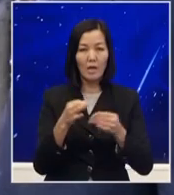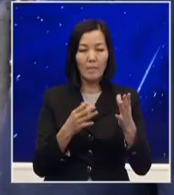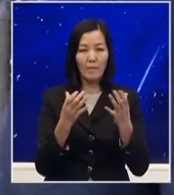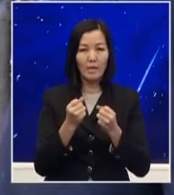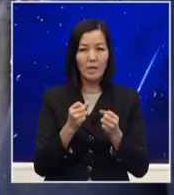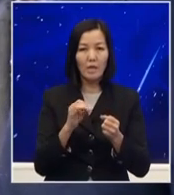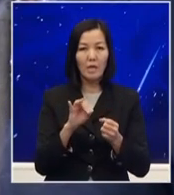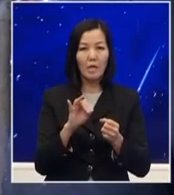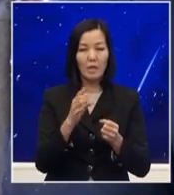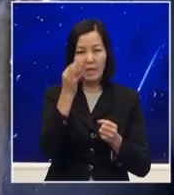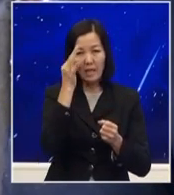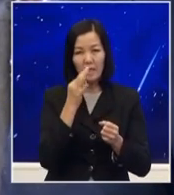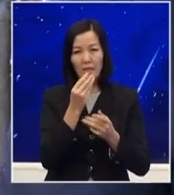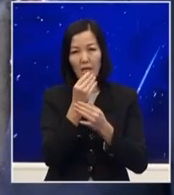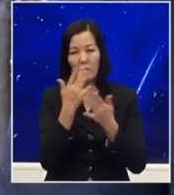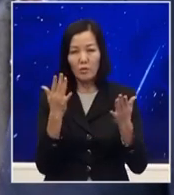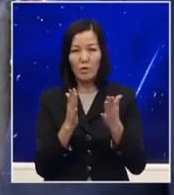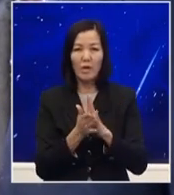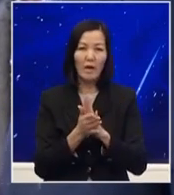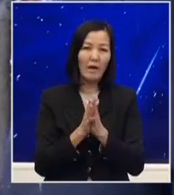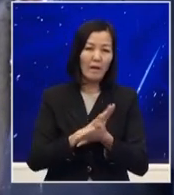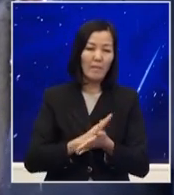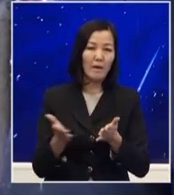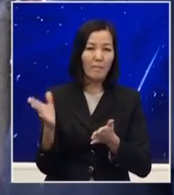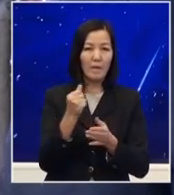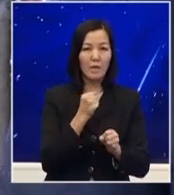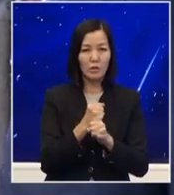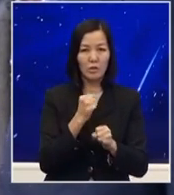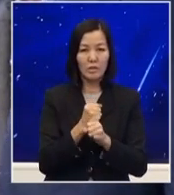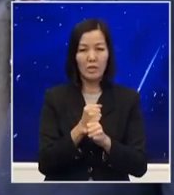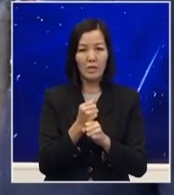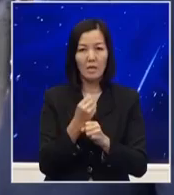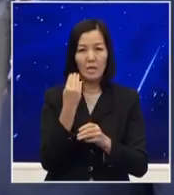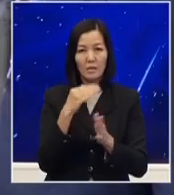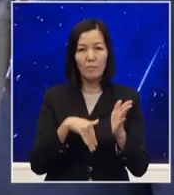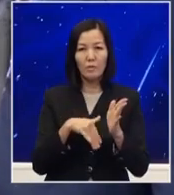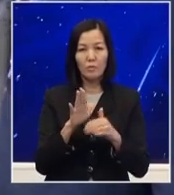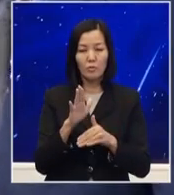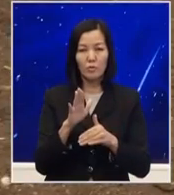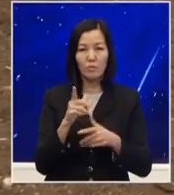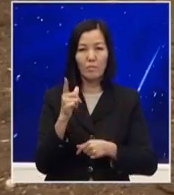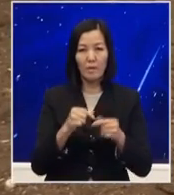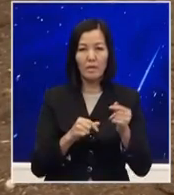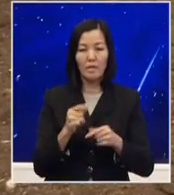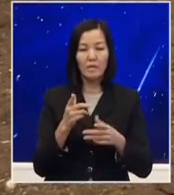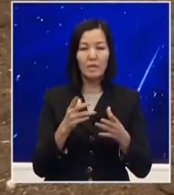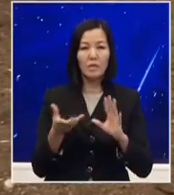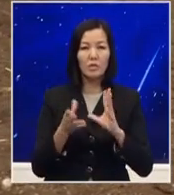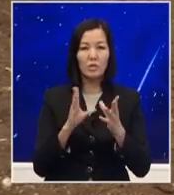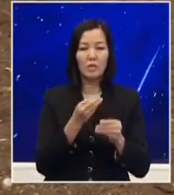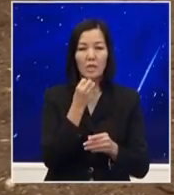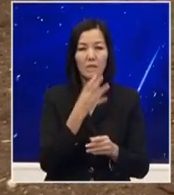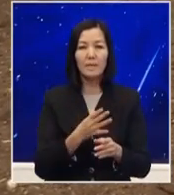йогурт, жаңағы қаймақ соларды жасайды. Біздің сүтіміздің сапасы да жақсы. Майлығы да жоғары. Жалпы биыл